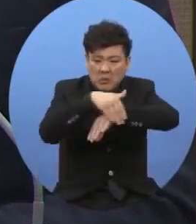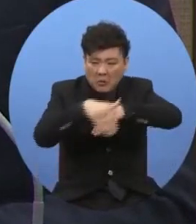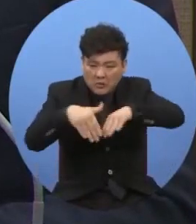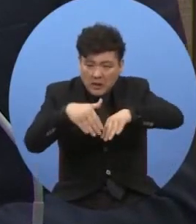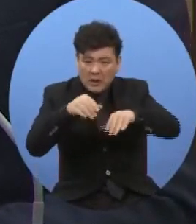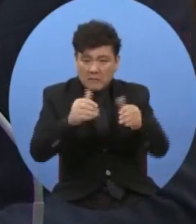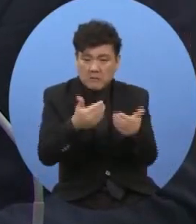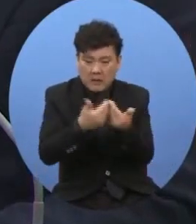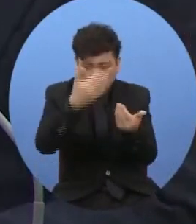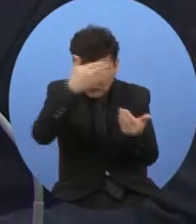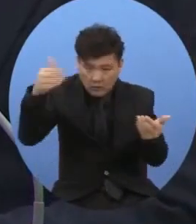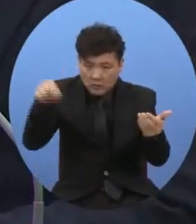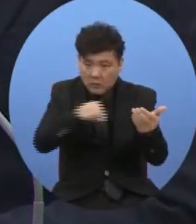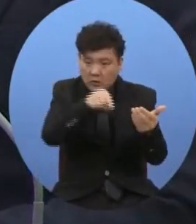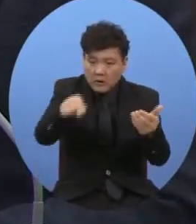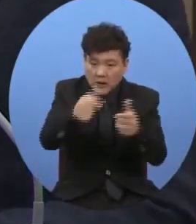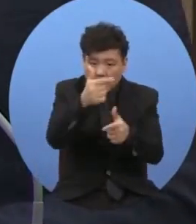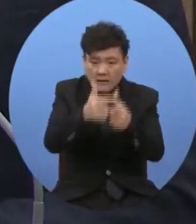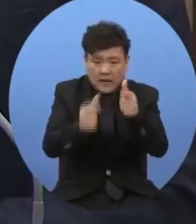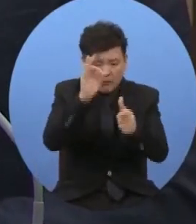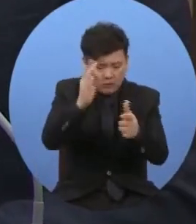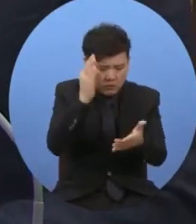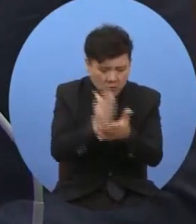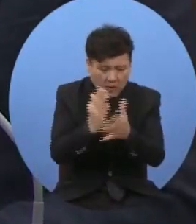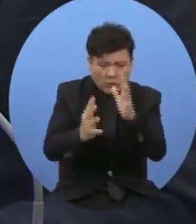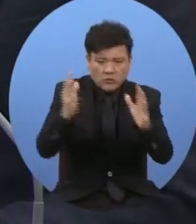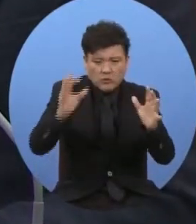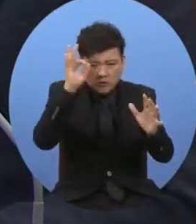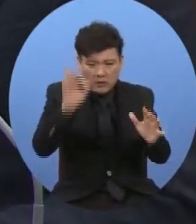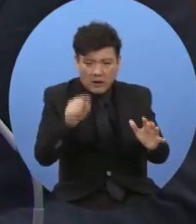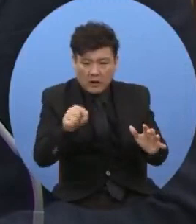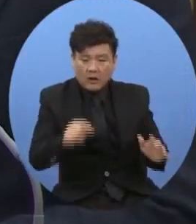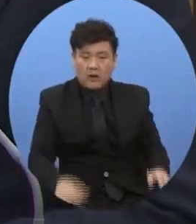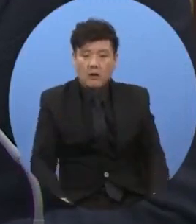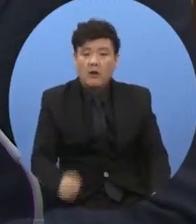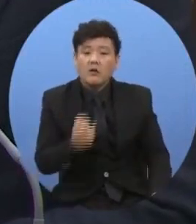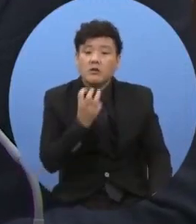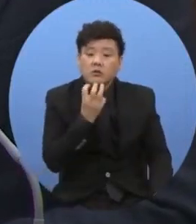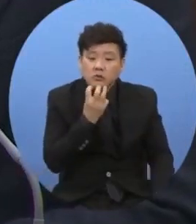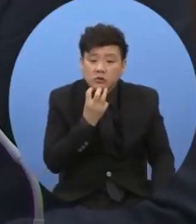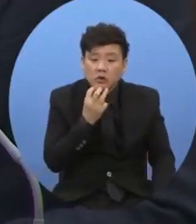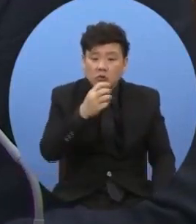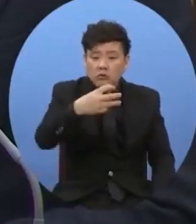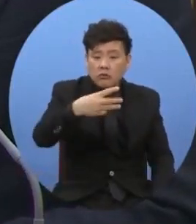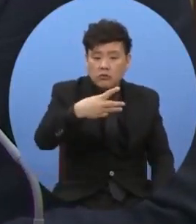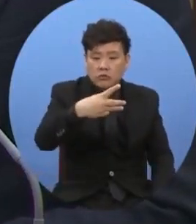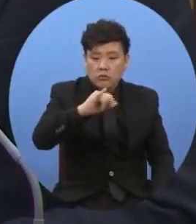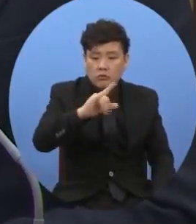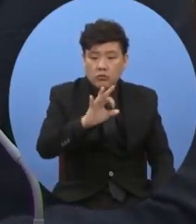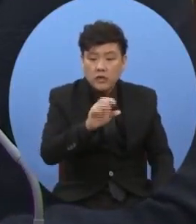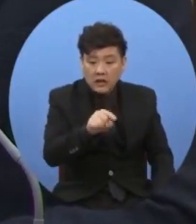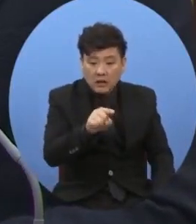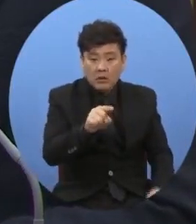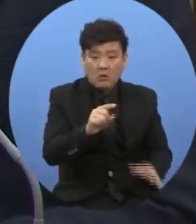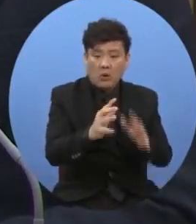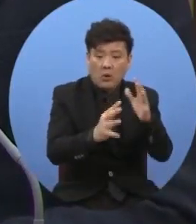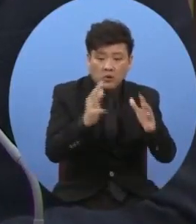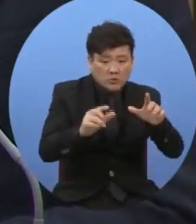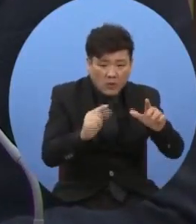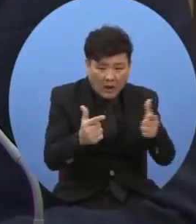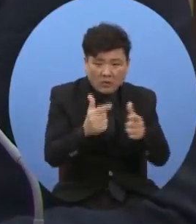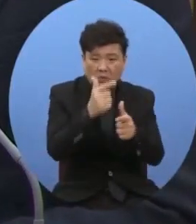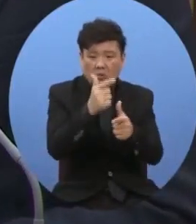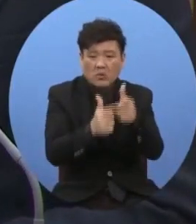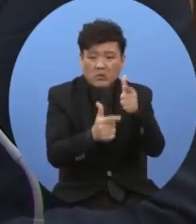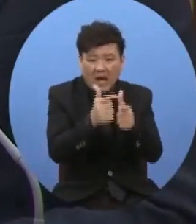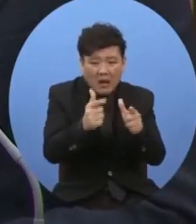했는데 제가 좀 똑같은 비유로 들려드린다면은 저는 지금 서울팅이라는 그 관점은 뭐 지금 숲도 아니고 나무도 아니고